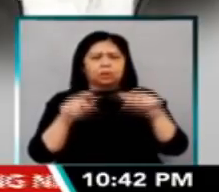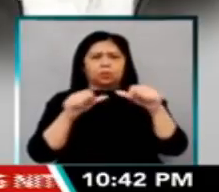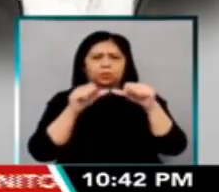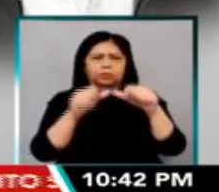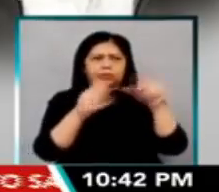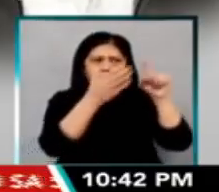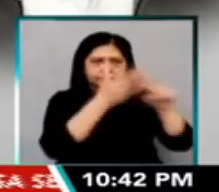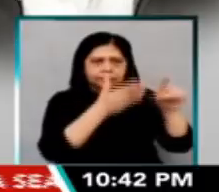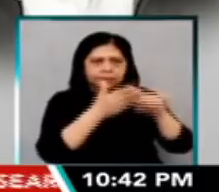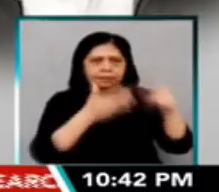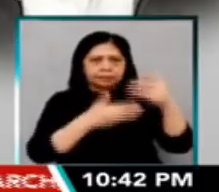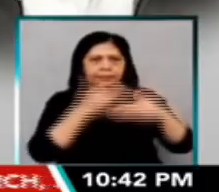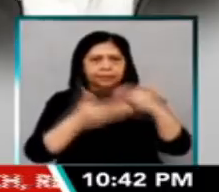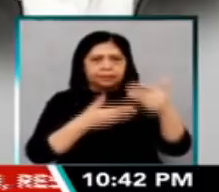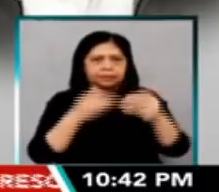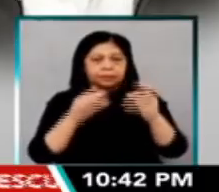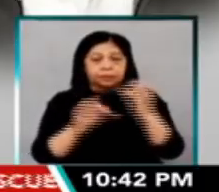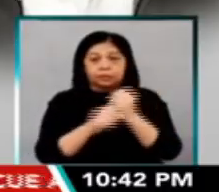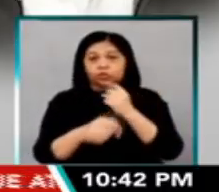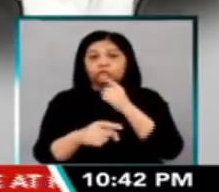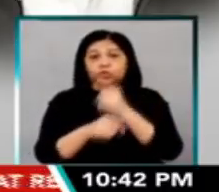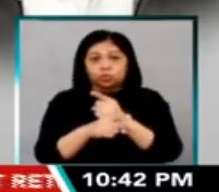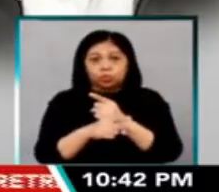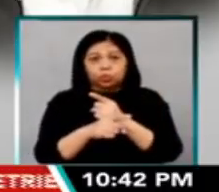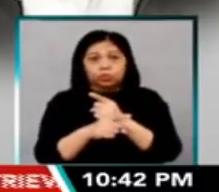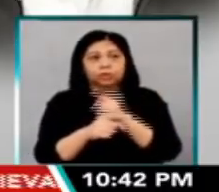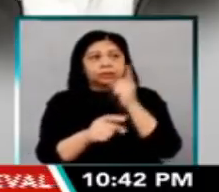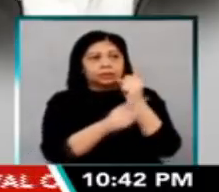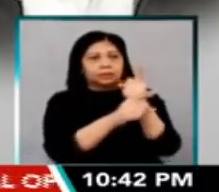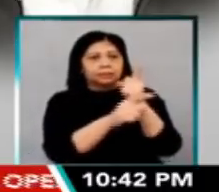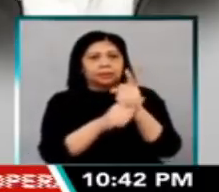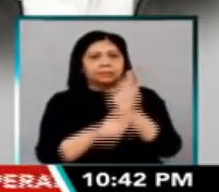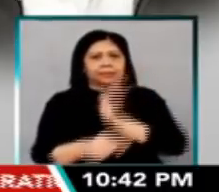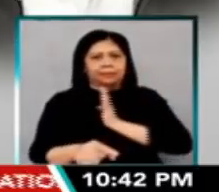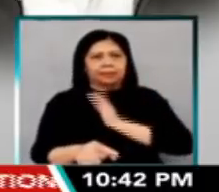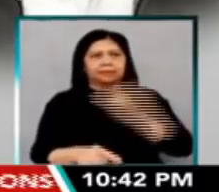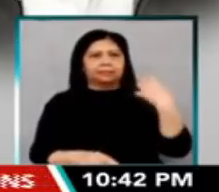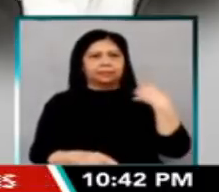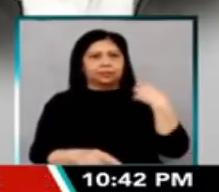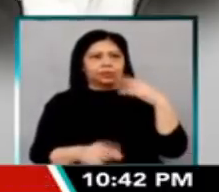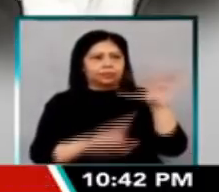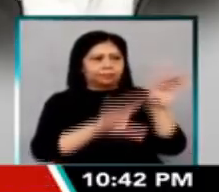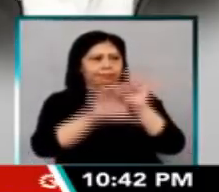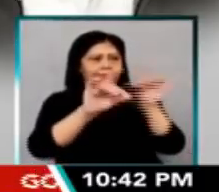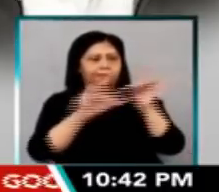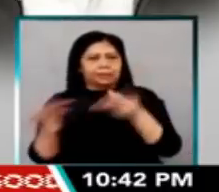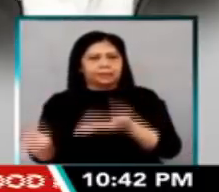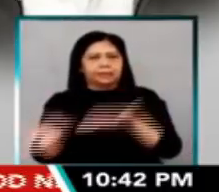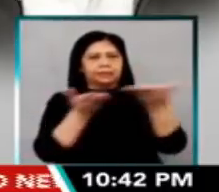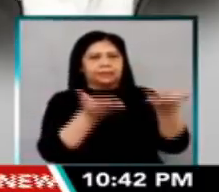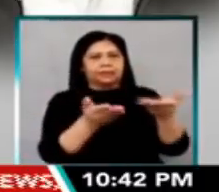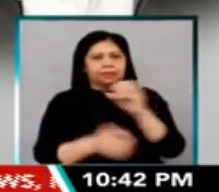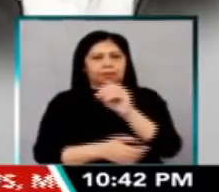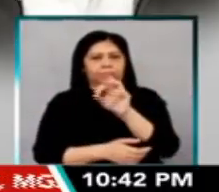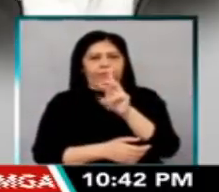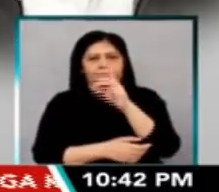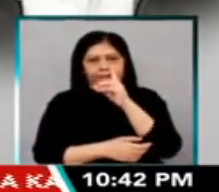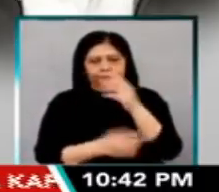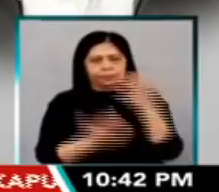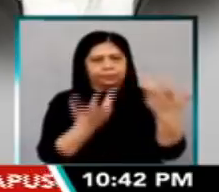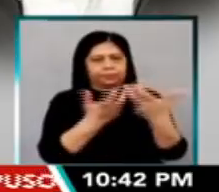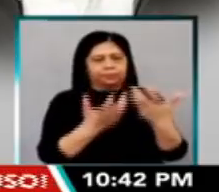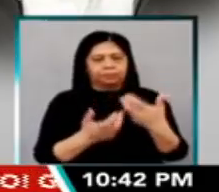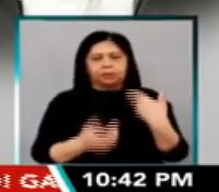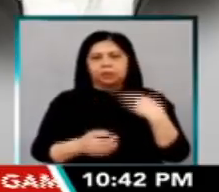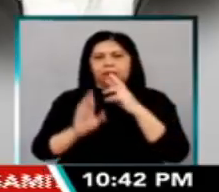process nila para matiyak na mga karapat-dapat lang na employer ang mapipiling padalhan ng mga OFW. Wala pang pahayag ang